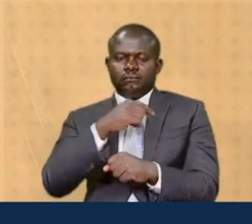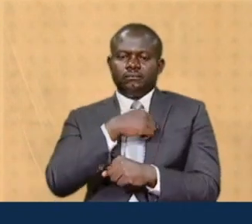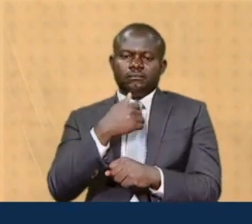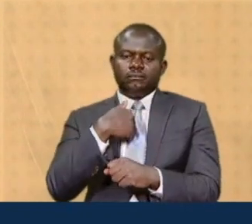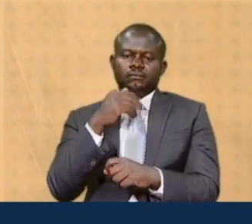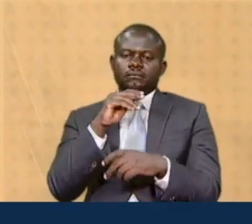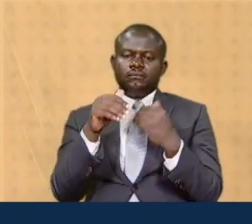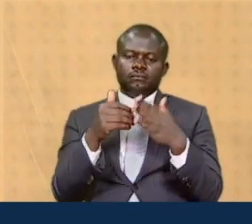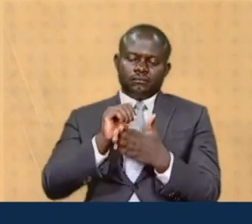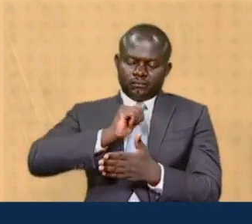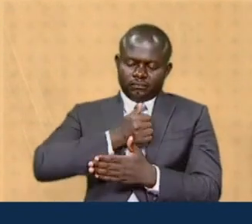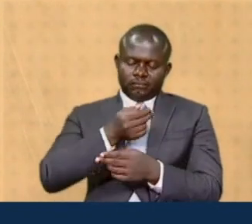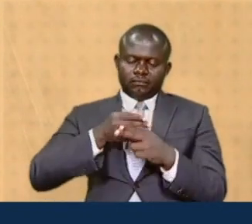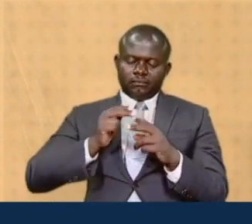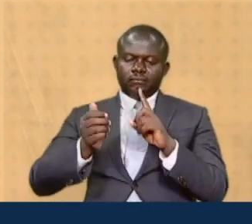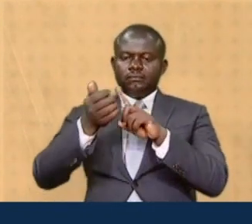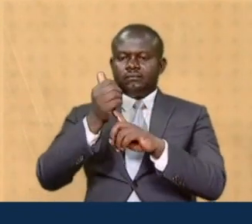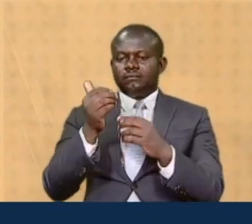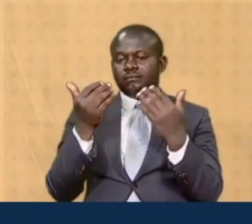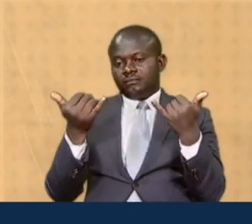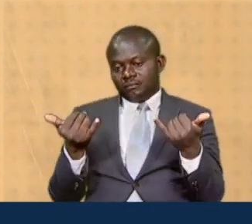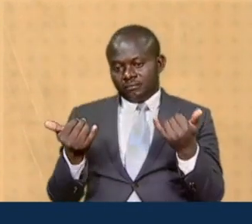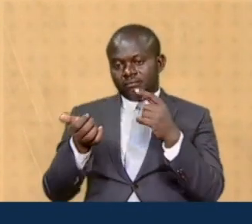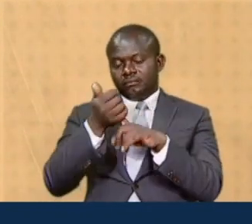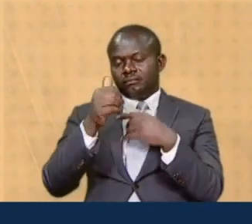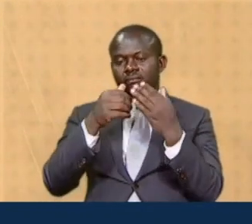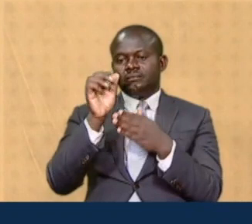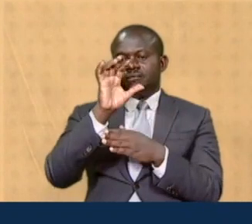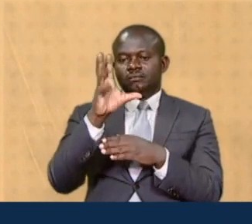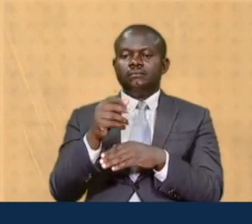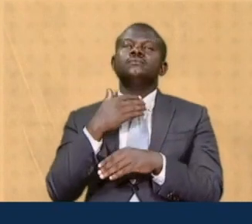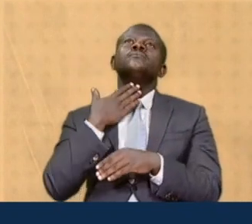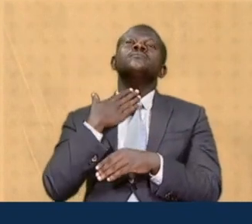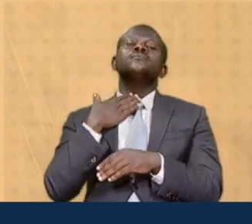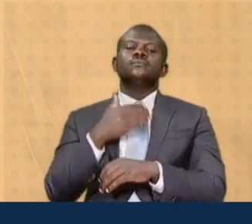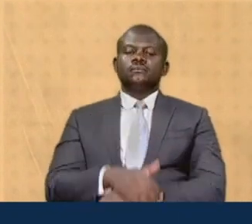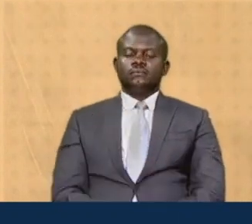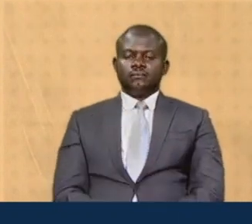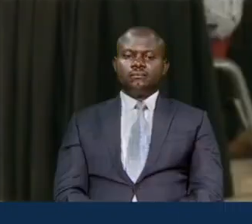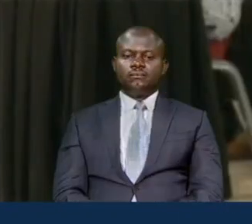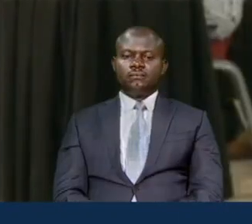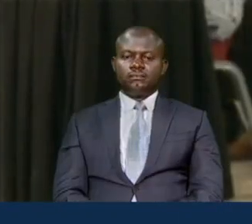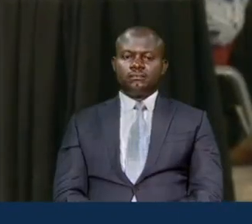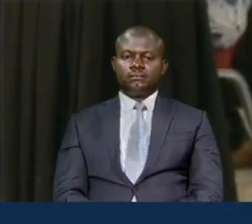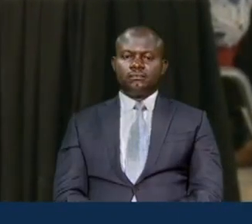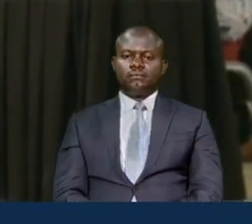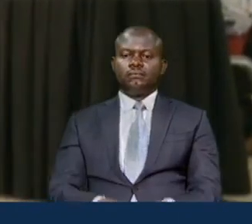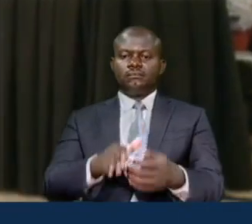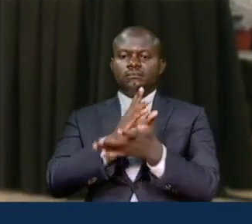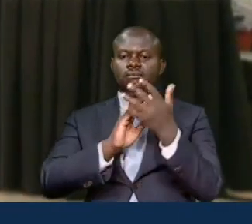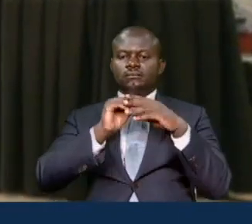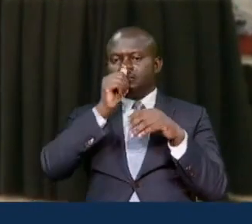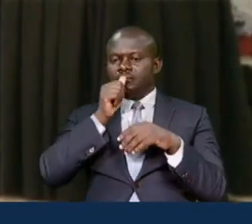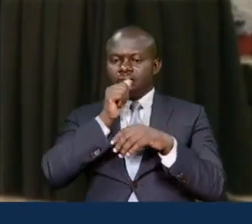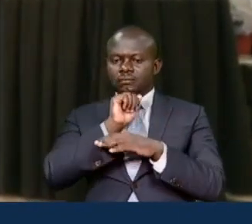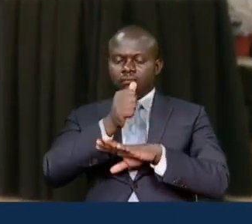bacu umwenda wo kubigeraho bityo tukagera kuri Afurika twifuza Africa we want bamwe mu bo uyu mwiherero washyize